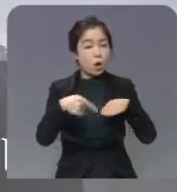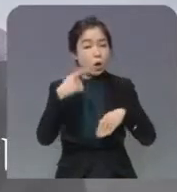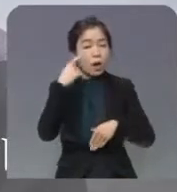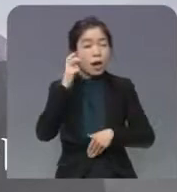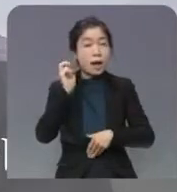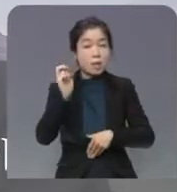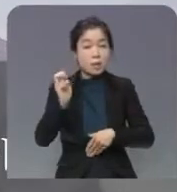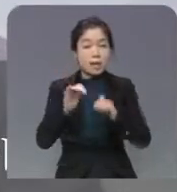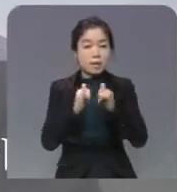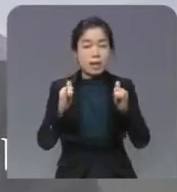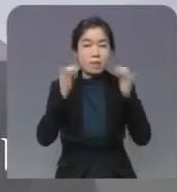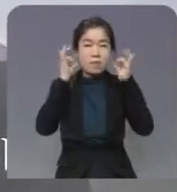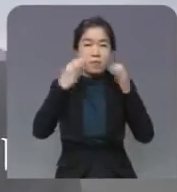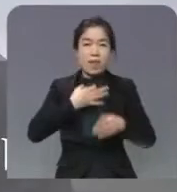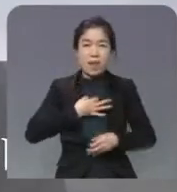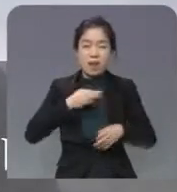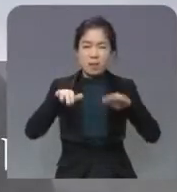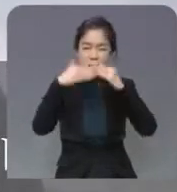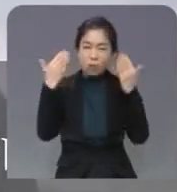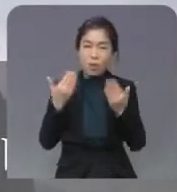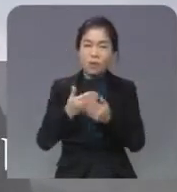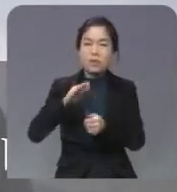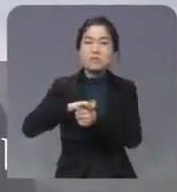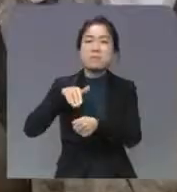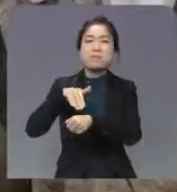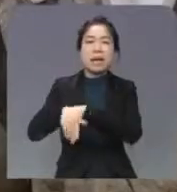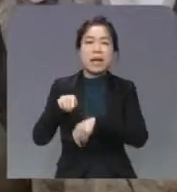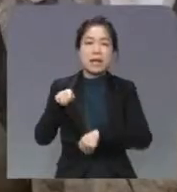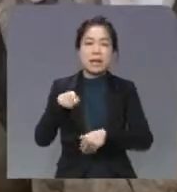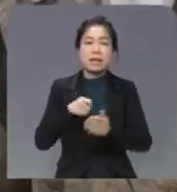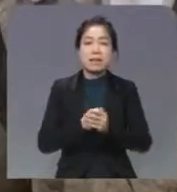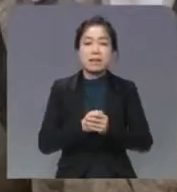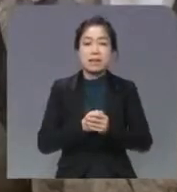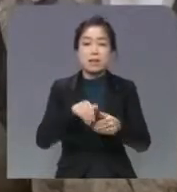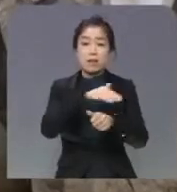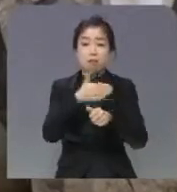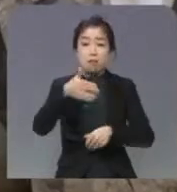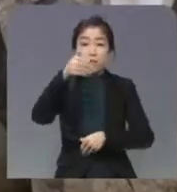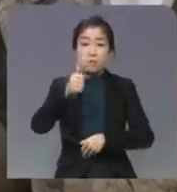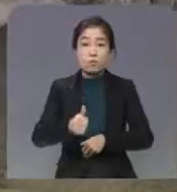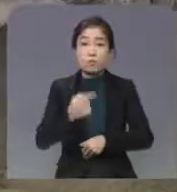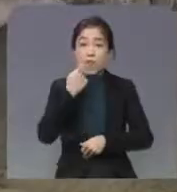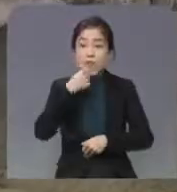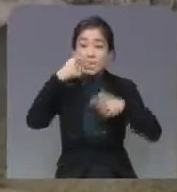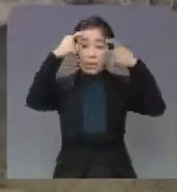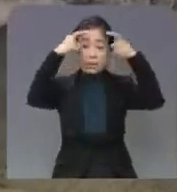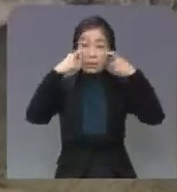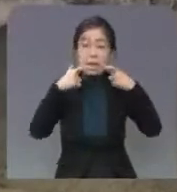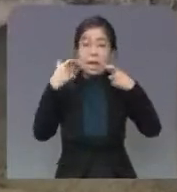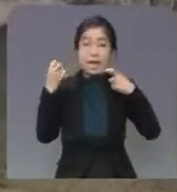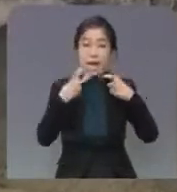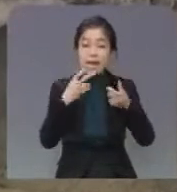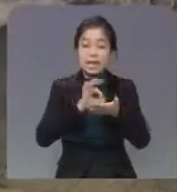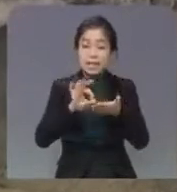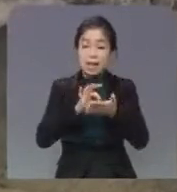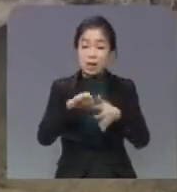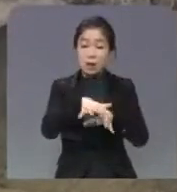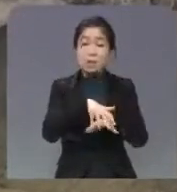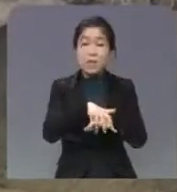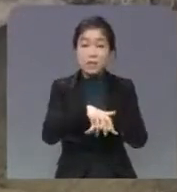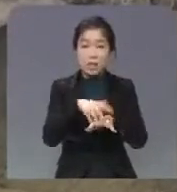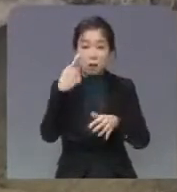사람들의 장신구가 다 신라 스타일이에요. 무덤 주인이 금강과 함께 썼던 비단 직물이 발견된